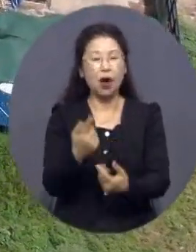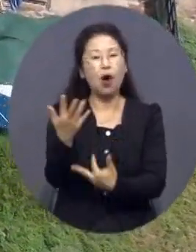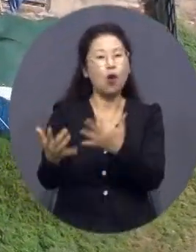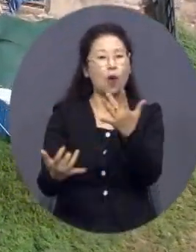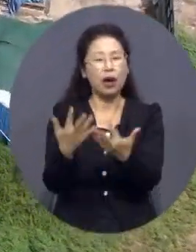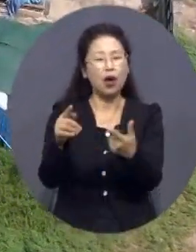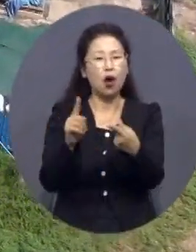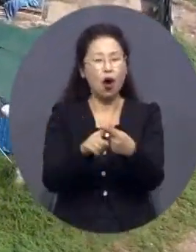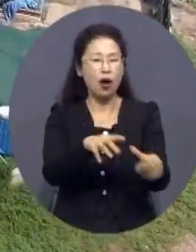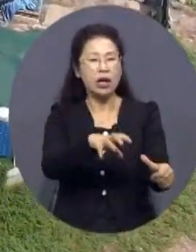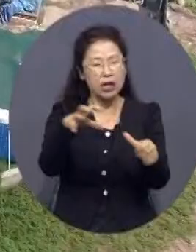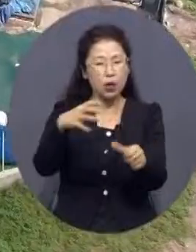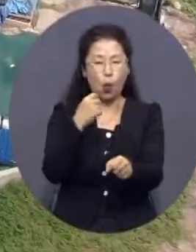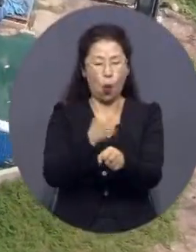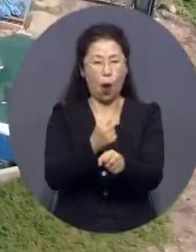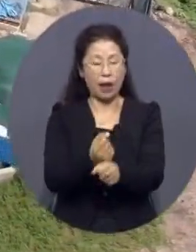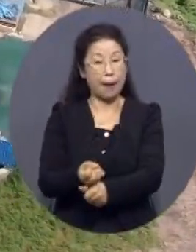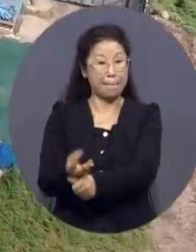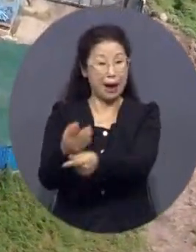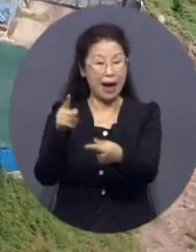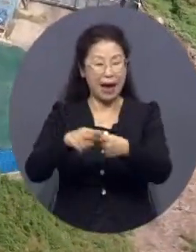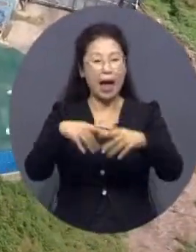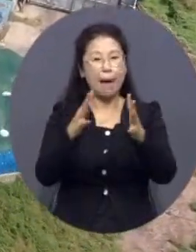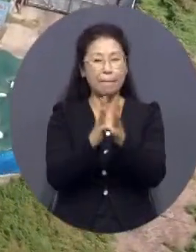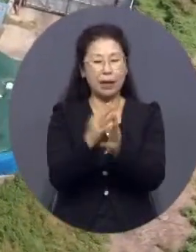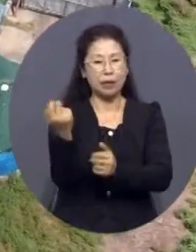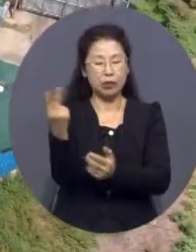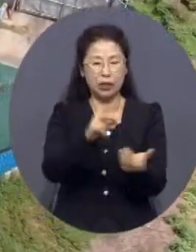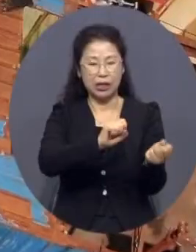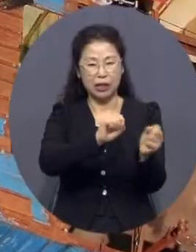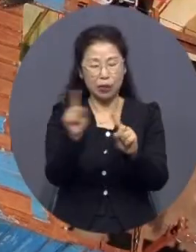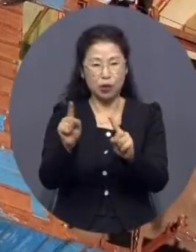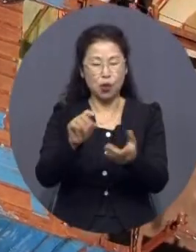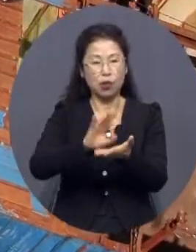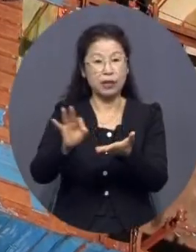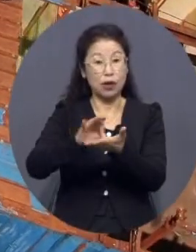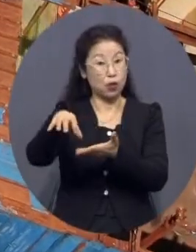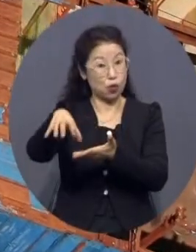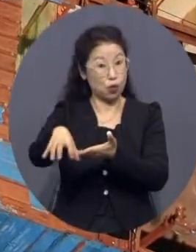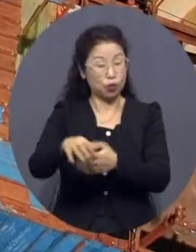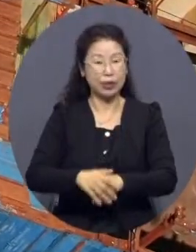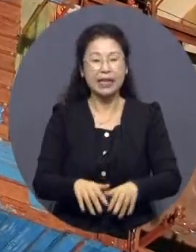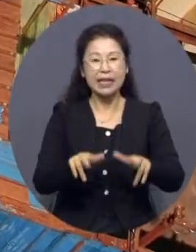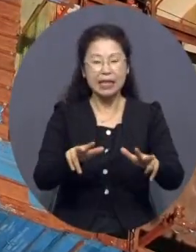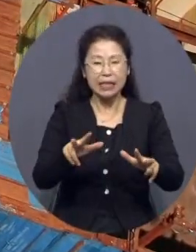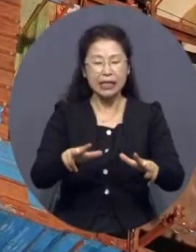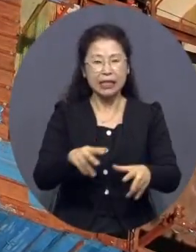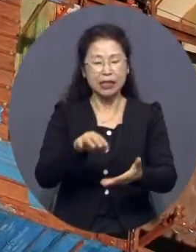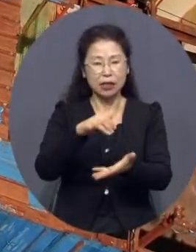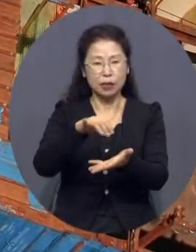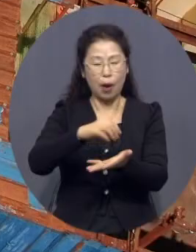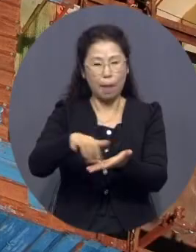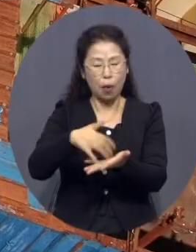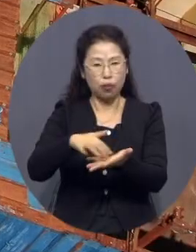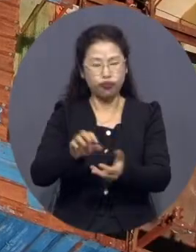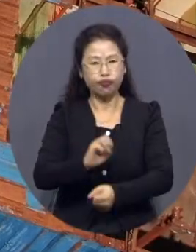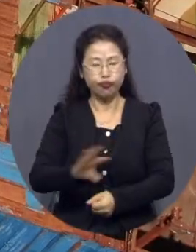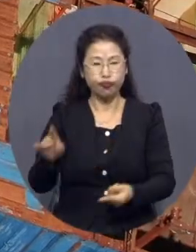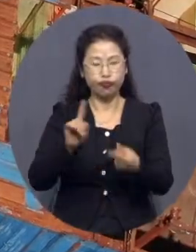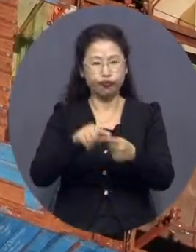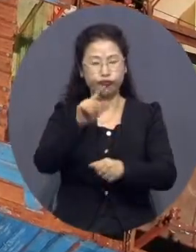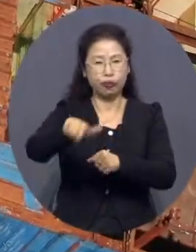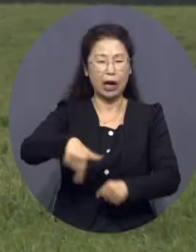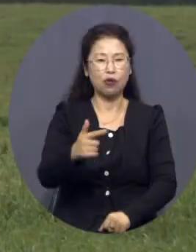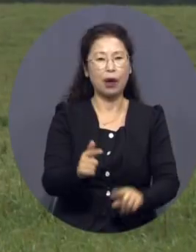등에 연료로 공급하는 폐기물 재활용 업체입니다. 현재 건조시설에서 처리하는 폐기물은